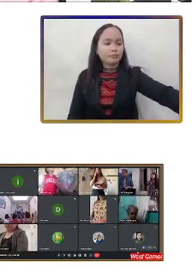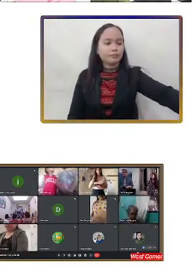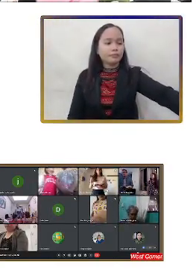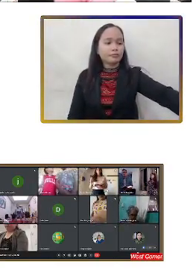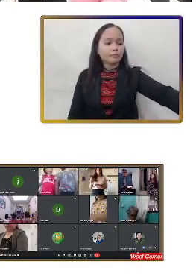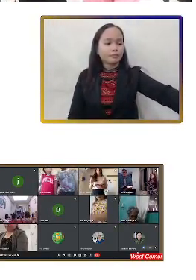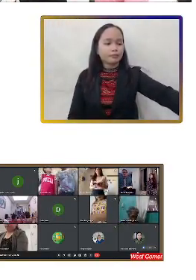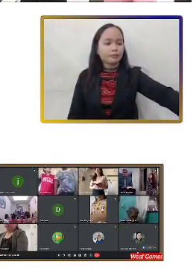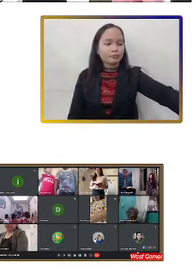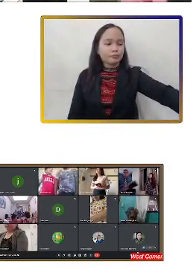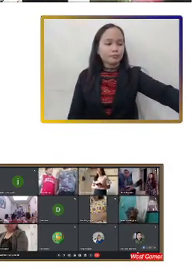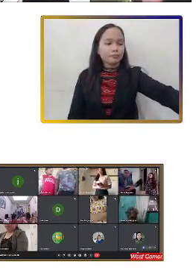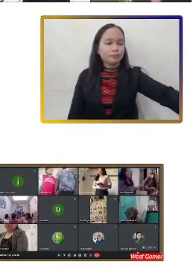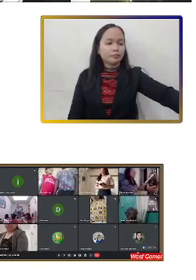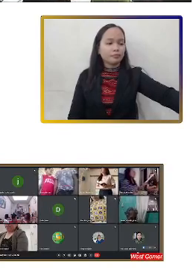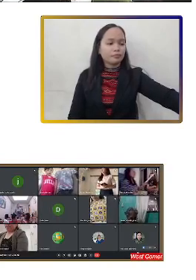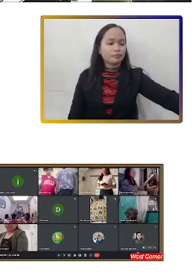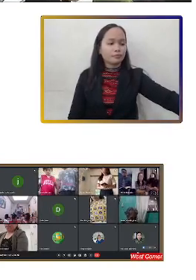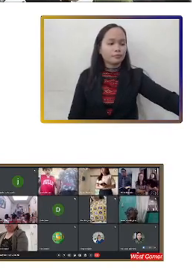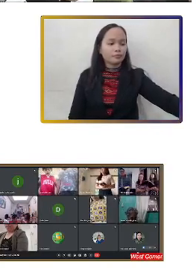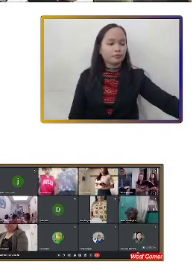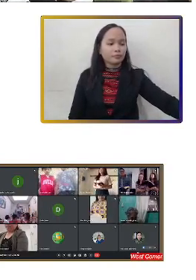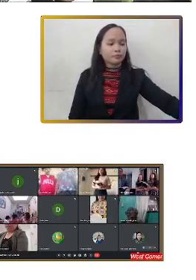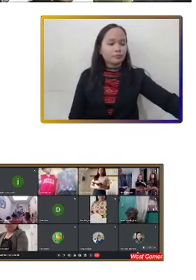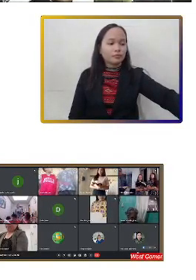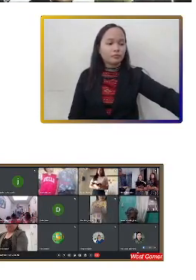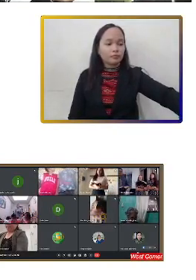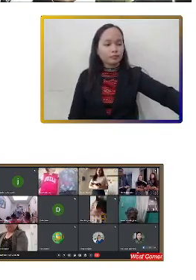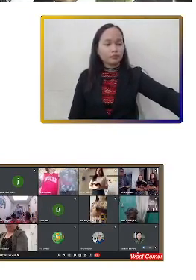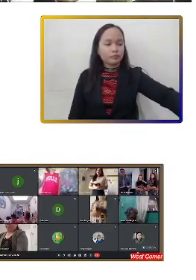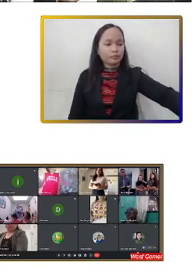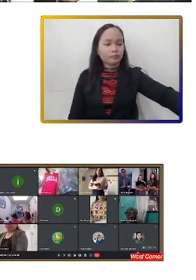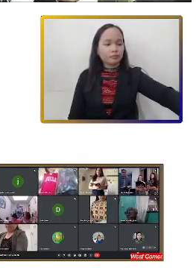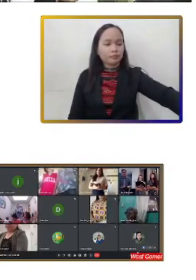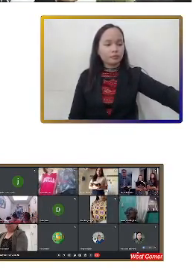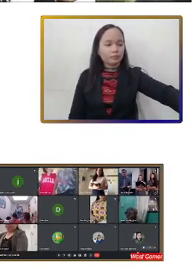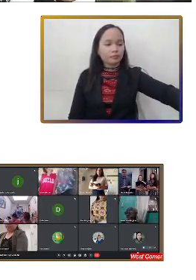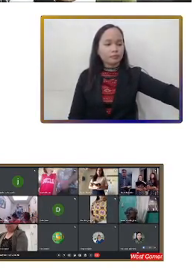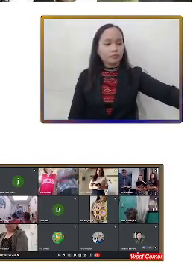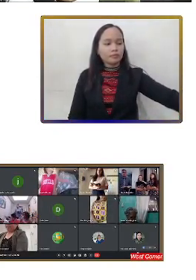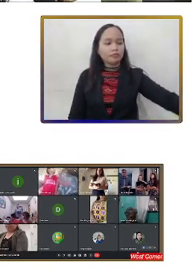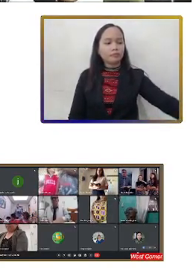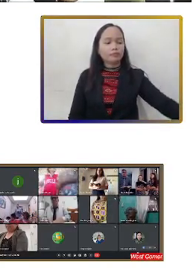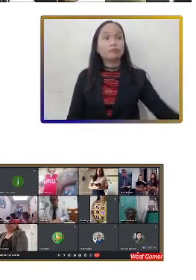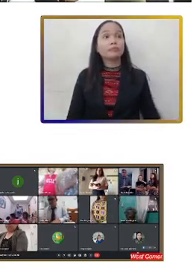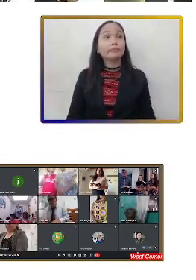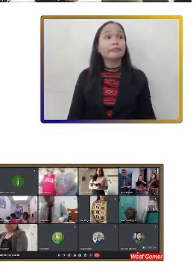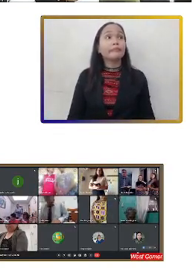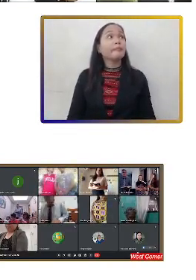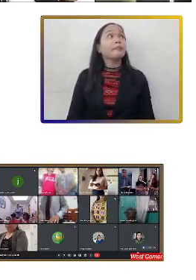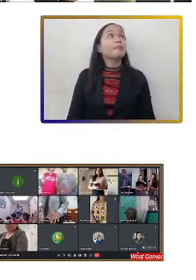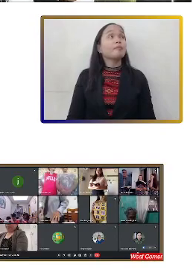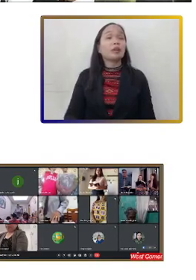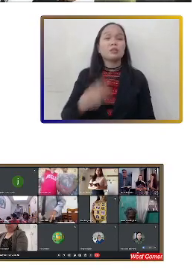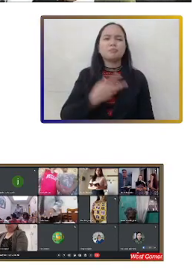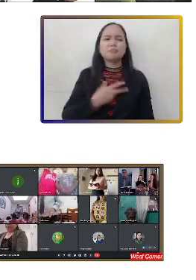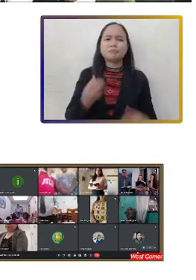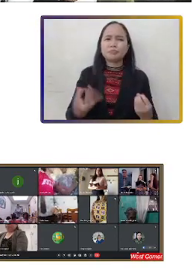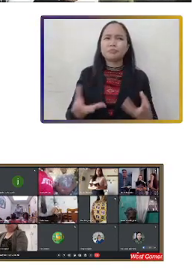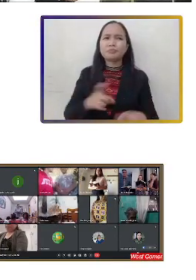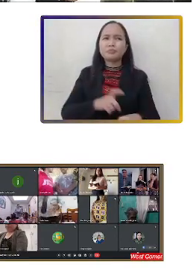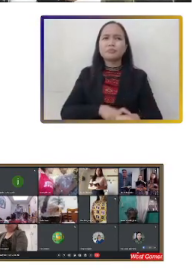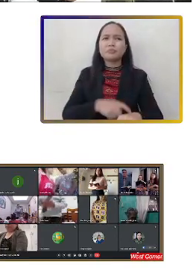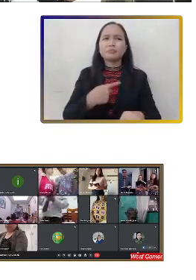babalik po ako sa pulpito sa pagsasalita patungkol sa family sapagkat maraming beses ko na po nami-miss yung aking